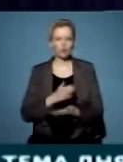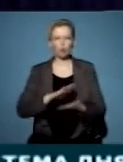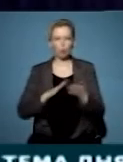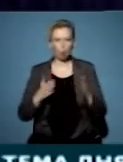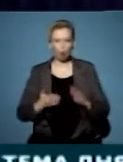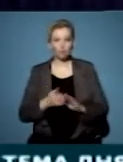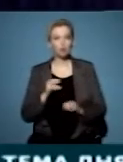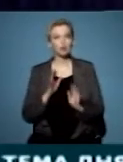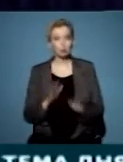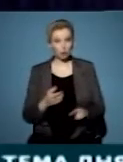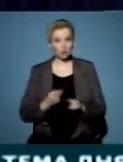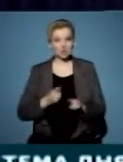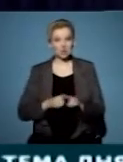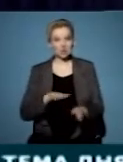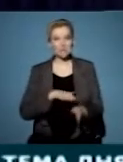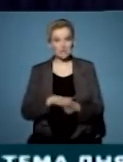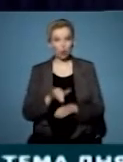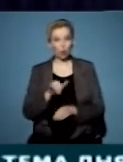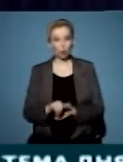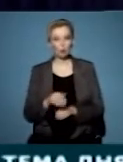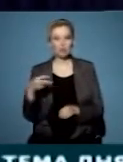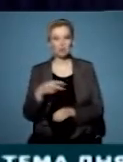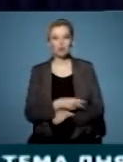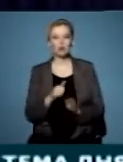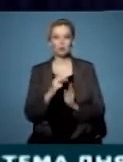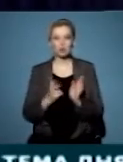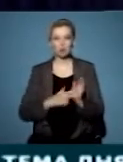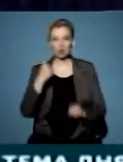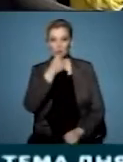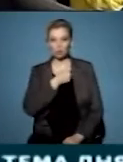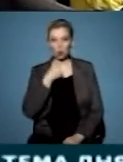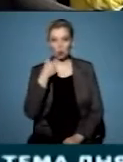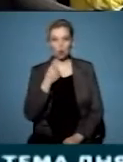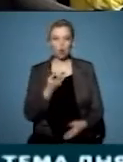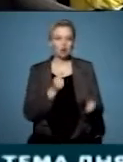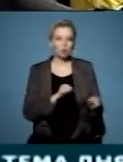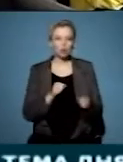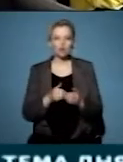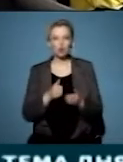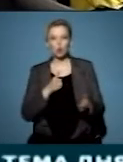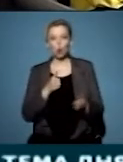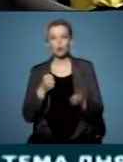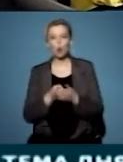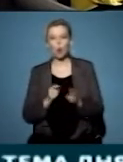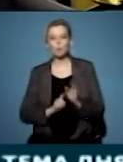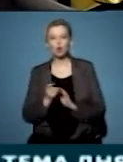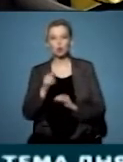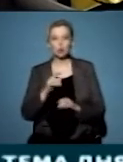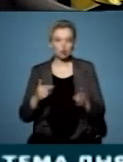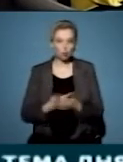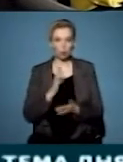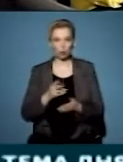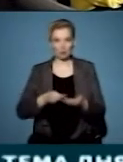умови. Чи буде це здійснено у 2018 році, можливо, до початку того, як знову треба